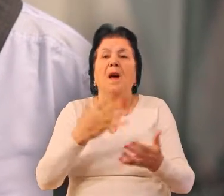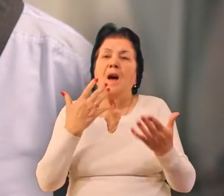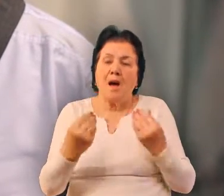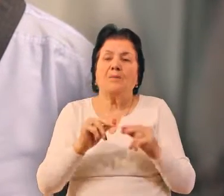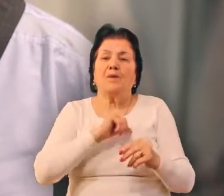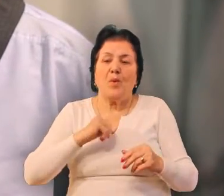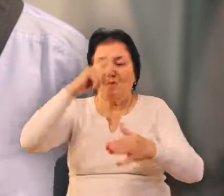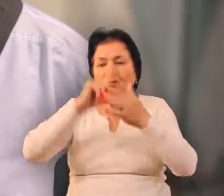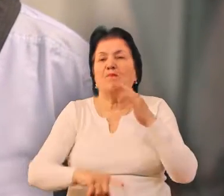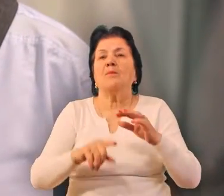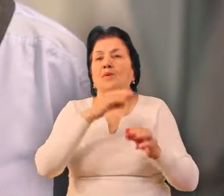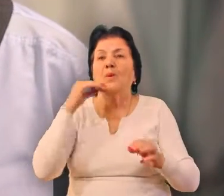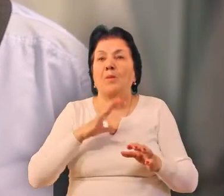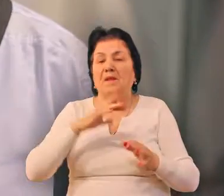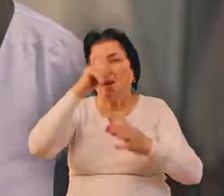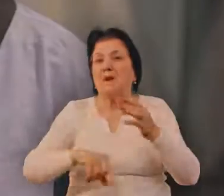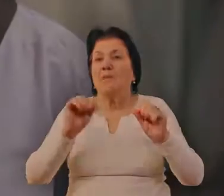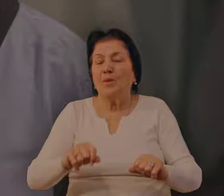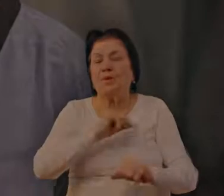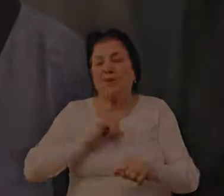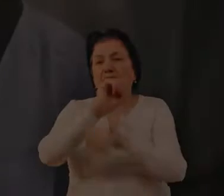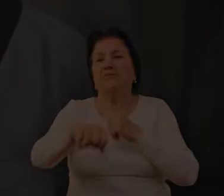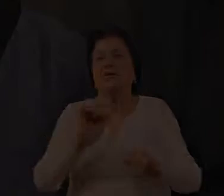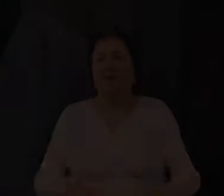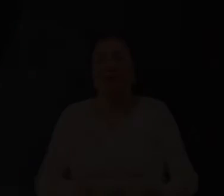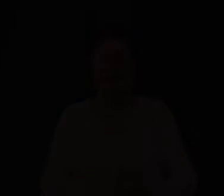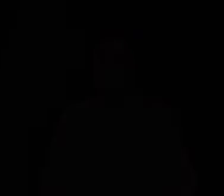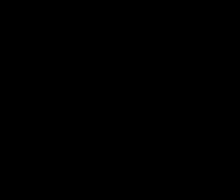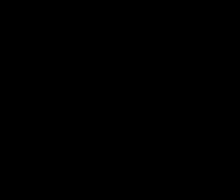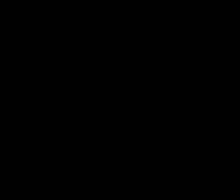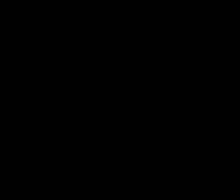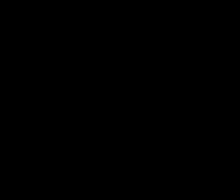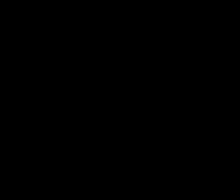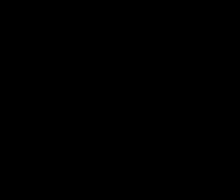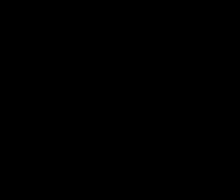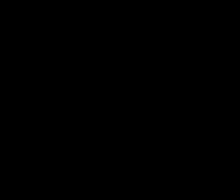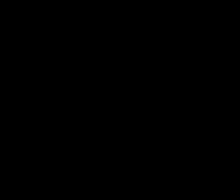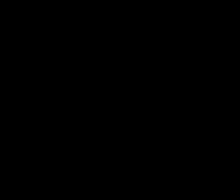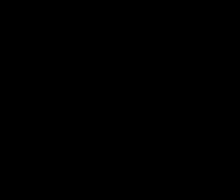əlbəttə özün, öz və inamın çox olmalıdır. İnam olsa, sən məqsədə çatacaqsan.